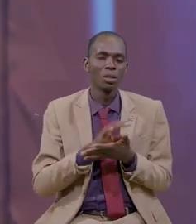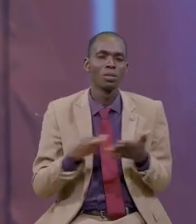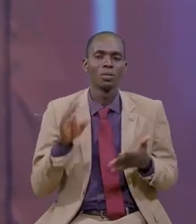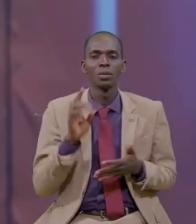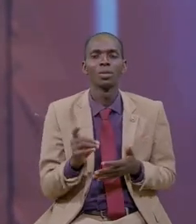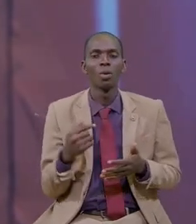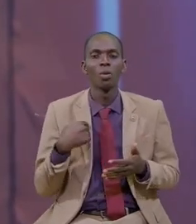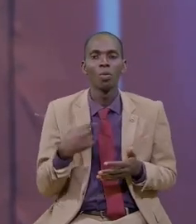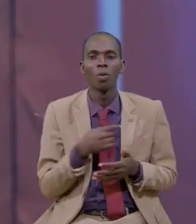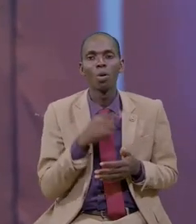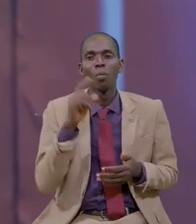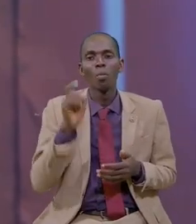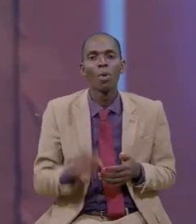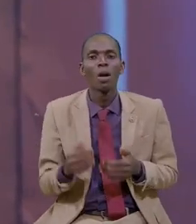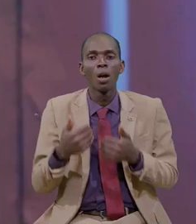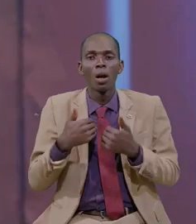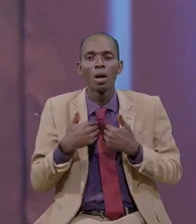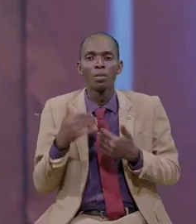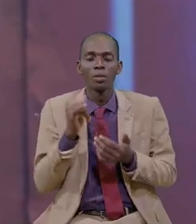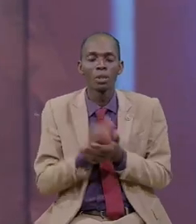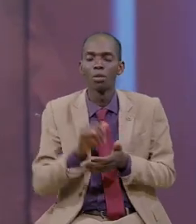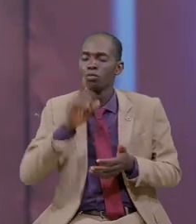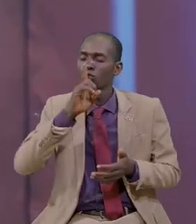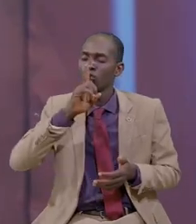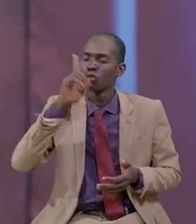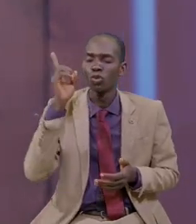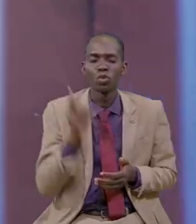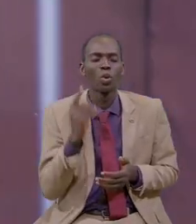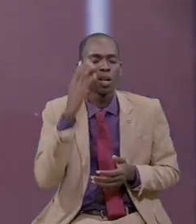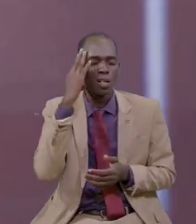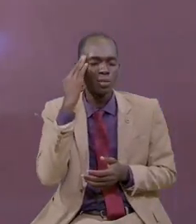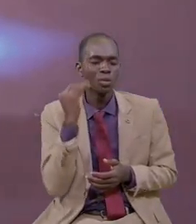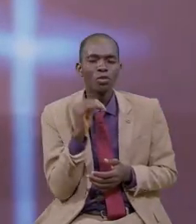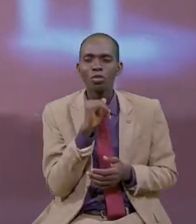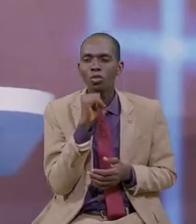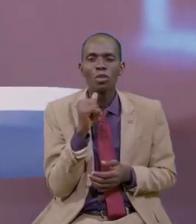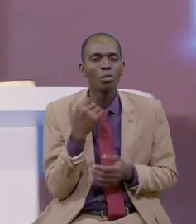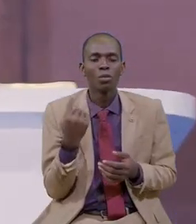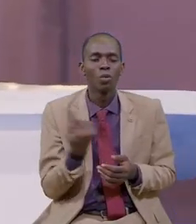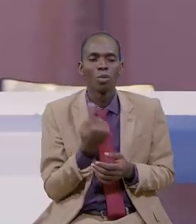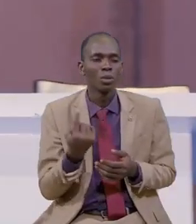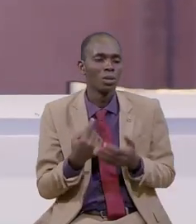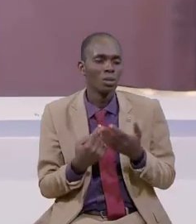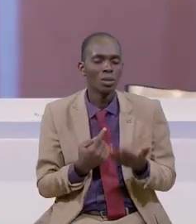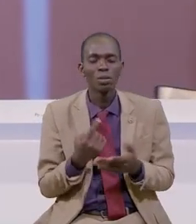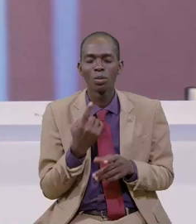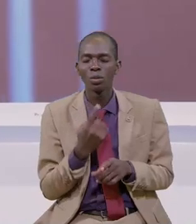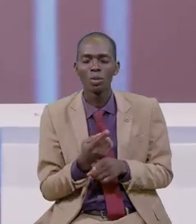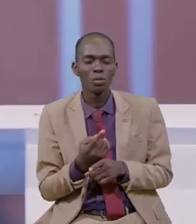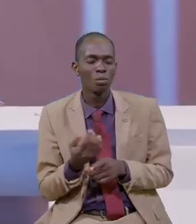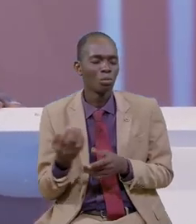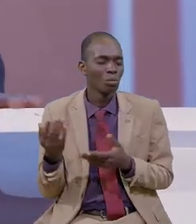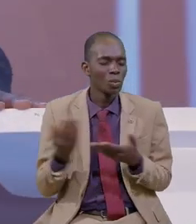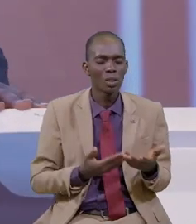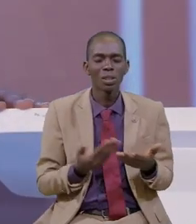Nous devons avoir cette expérience authentique. Ce n'est pas que bon, on s'est mélangé